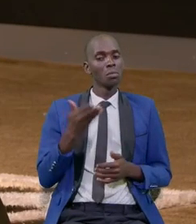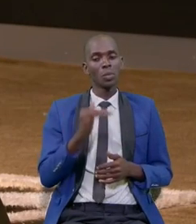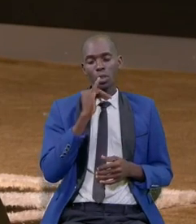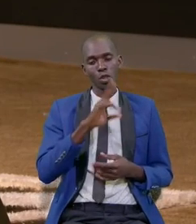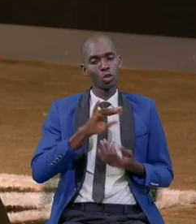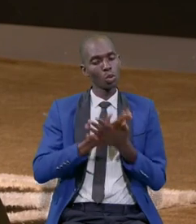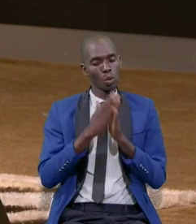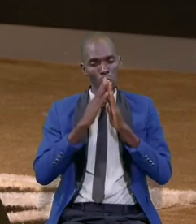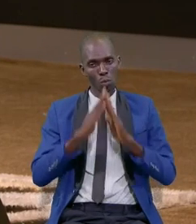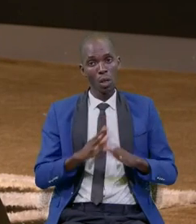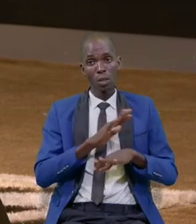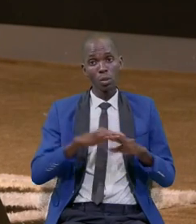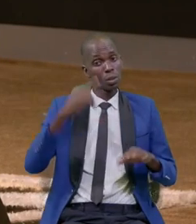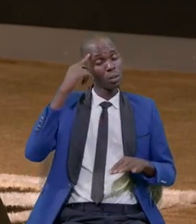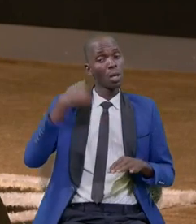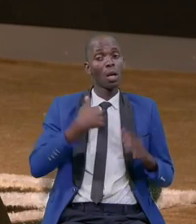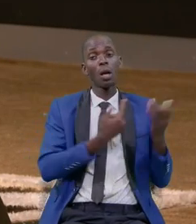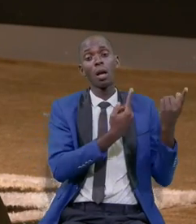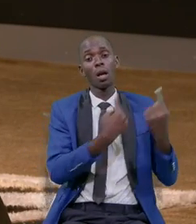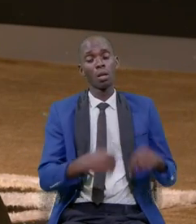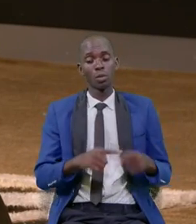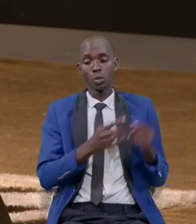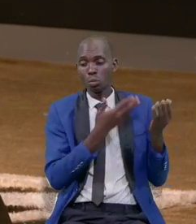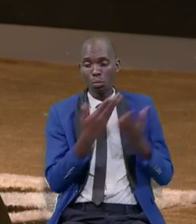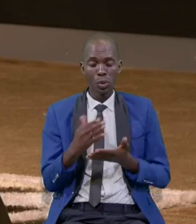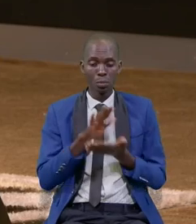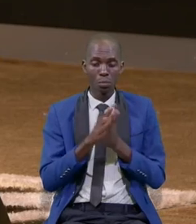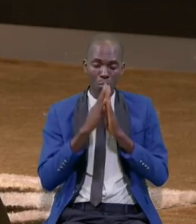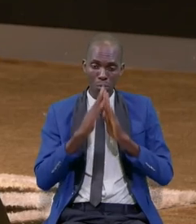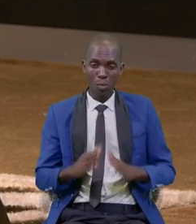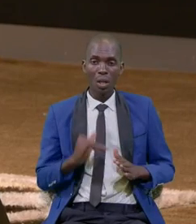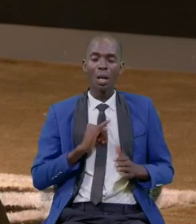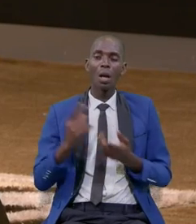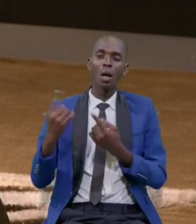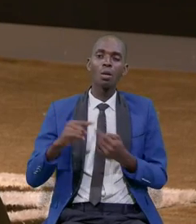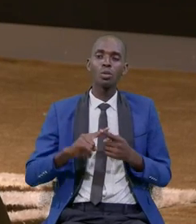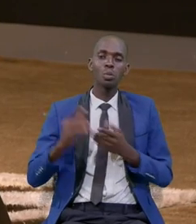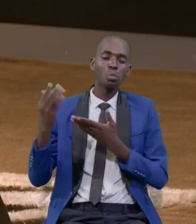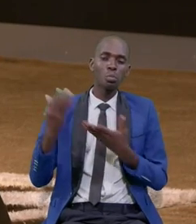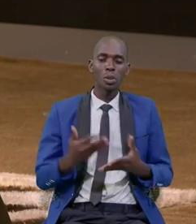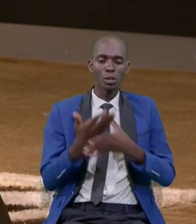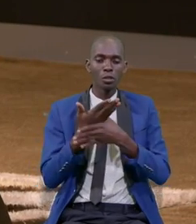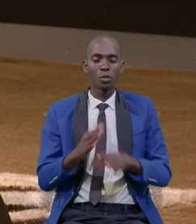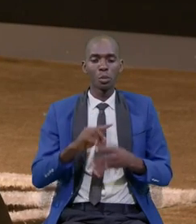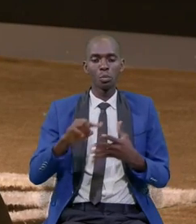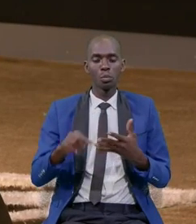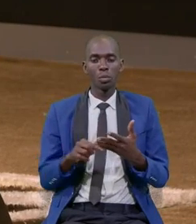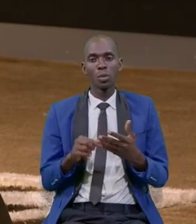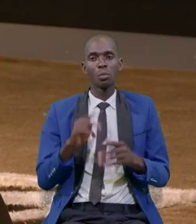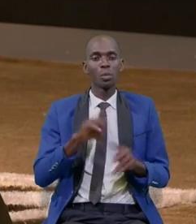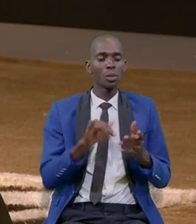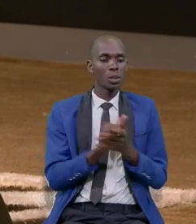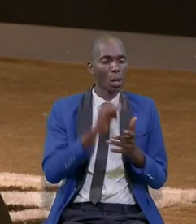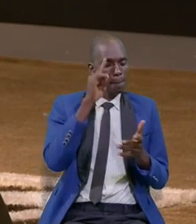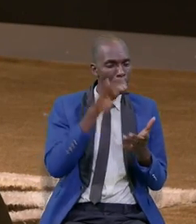au ciel maintenant, il n'y a pas de paix dans ce monde. Les gens essaient d'amener la paix, mais il amène la division. Les